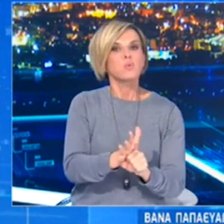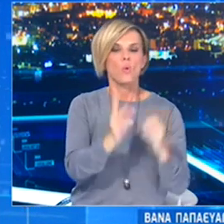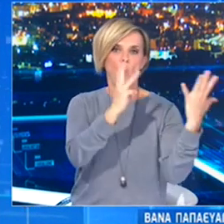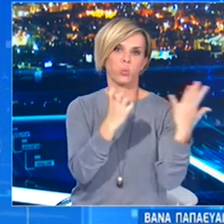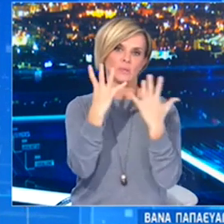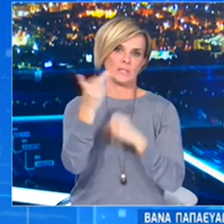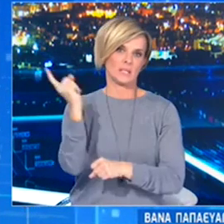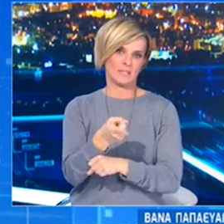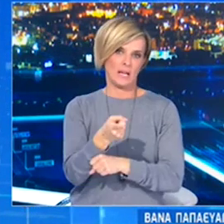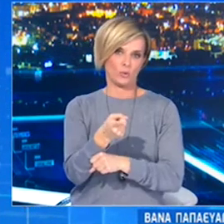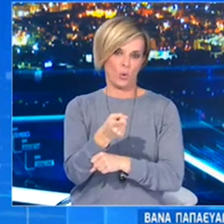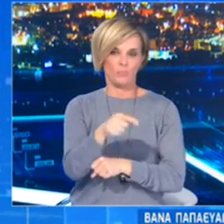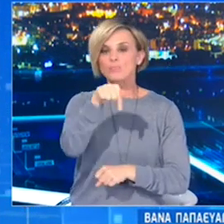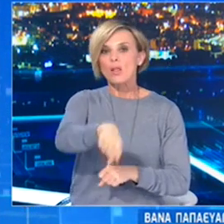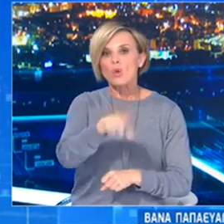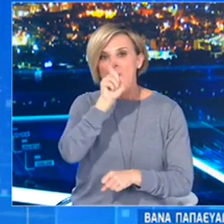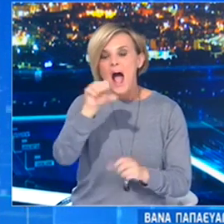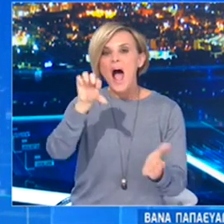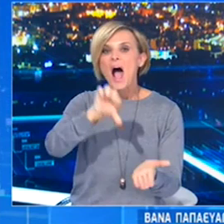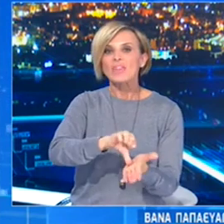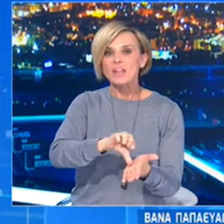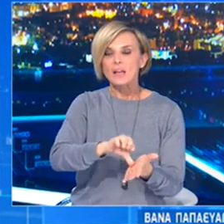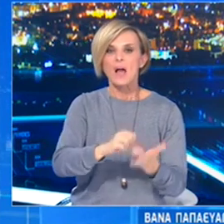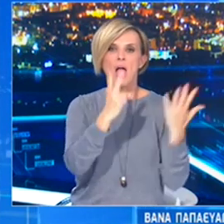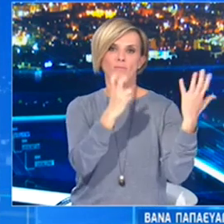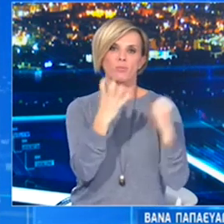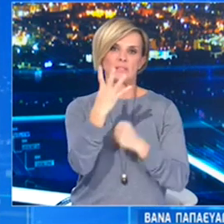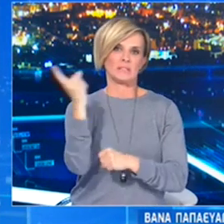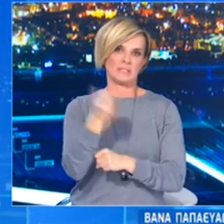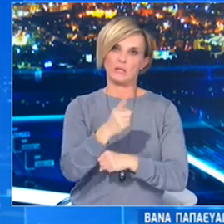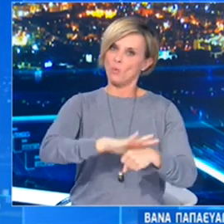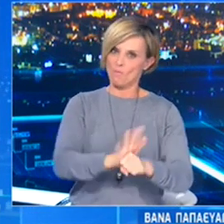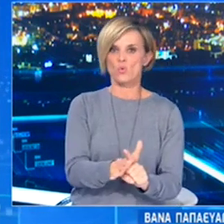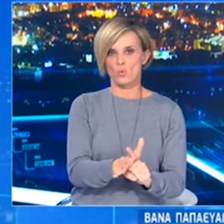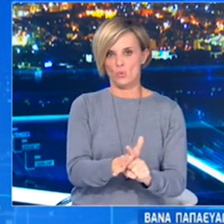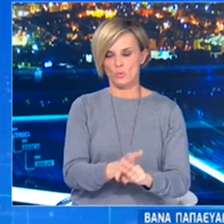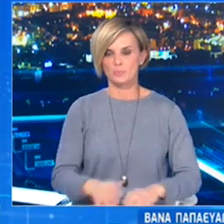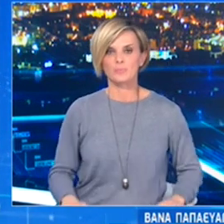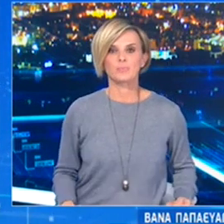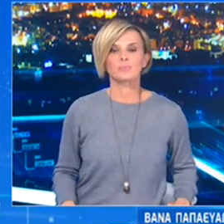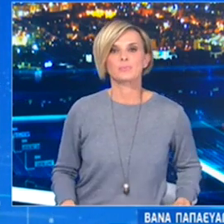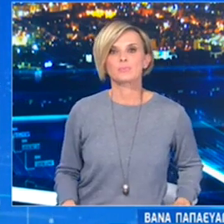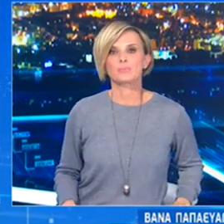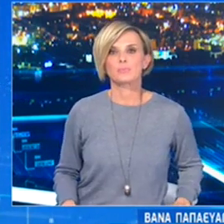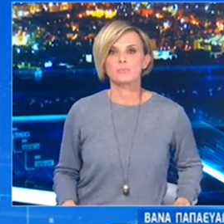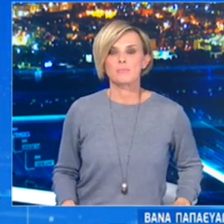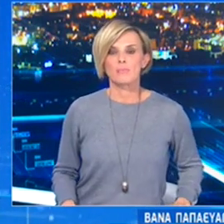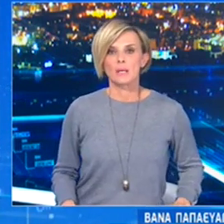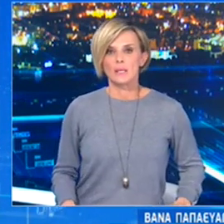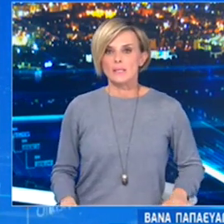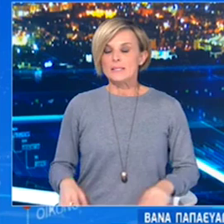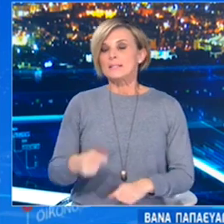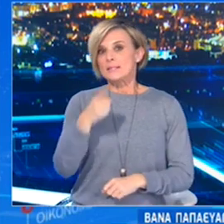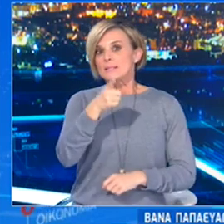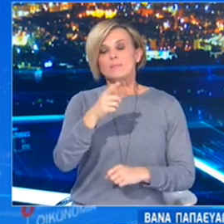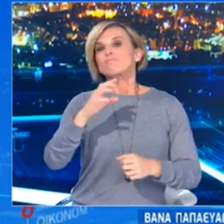79% στην Αθήνα και 94% στη Θεσσαλονίκη. Είναι σαφές ότι δεν πάει να σπάσει